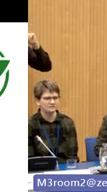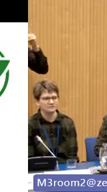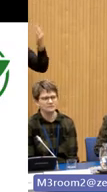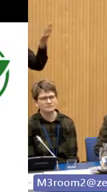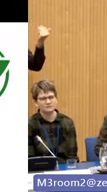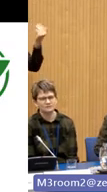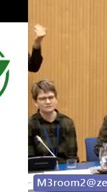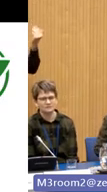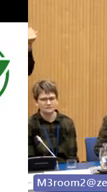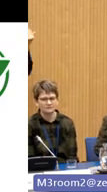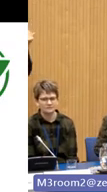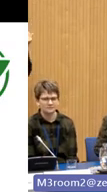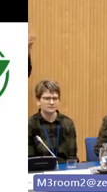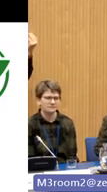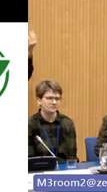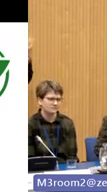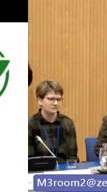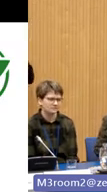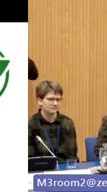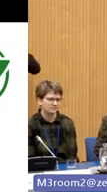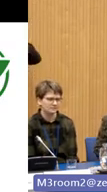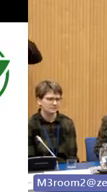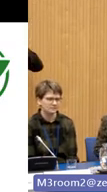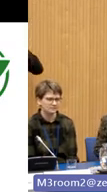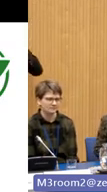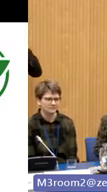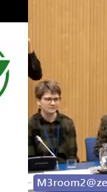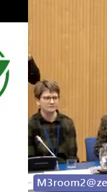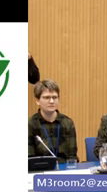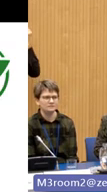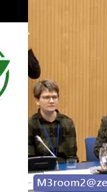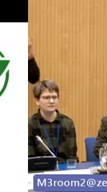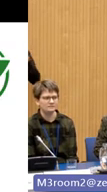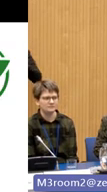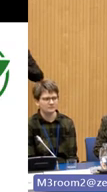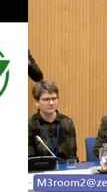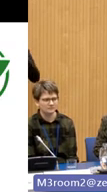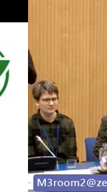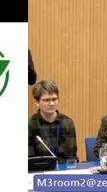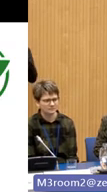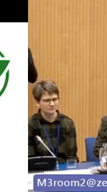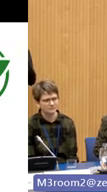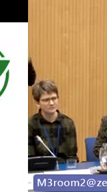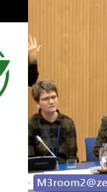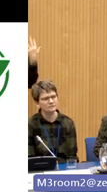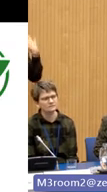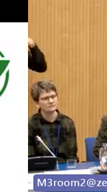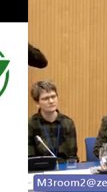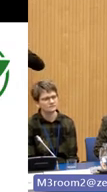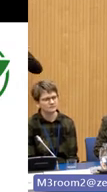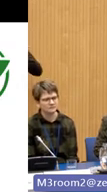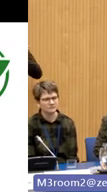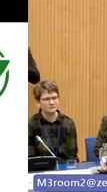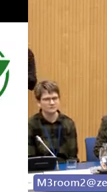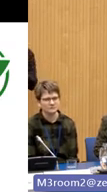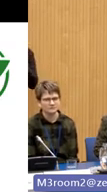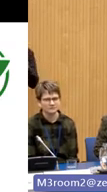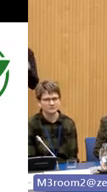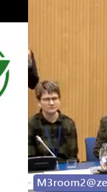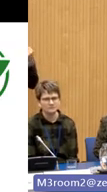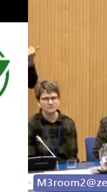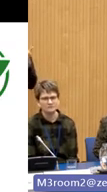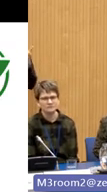mitgestaltet, mit anderen Menschen, die an der Hochschule arbeiten, mit Lehrenden aus anderen Fachbereichen. Und ich glaube, was auch nochmal deutlich geworden ist,